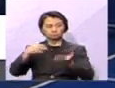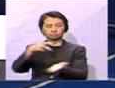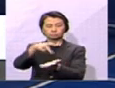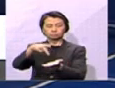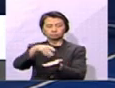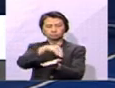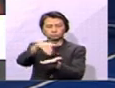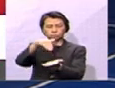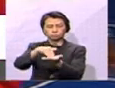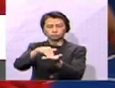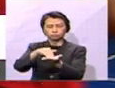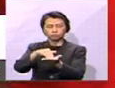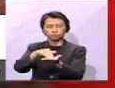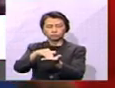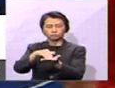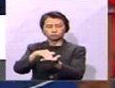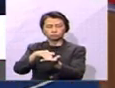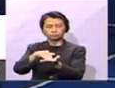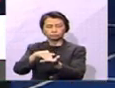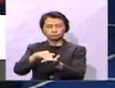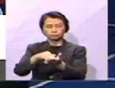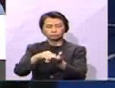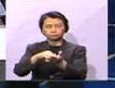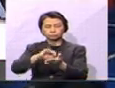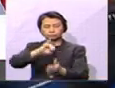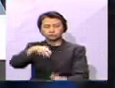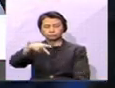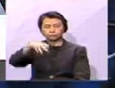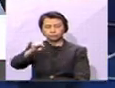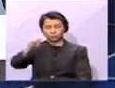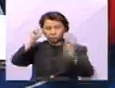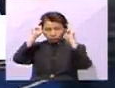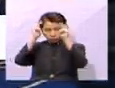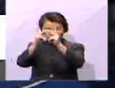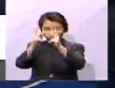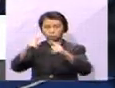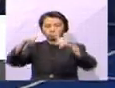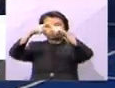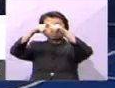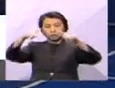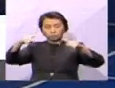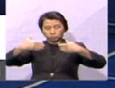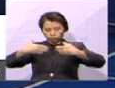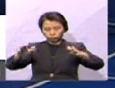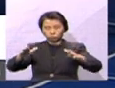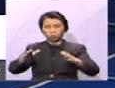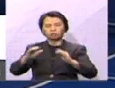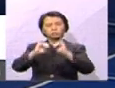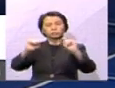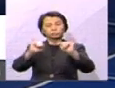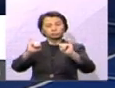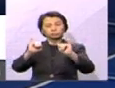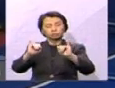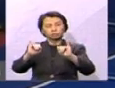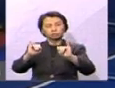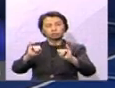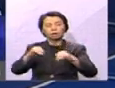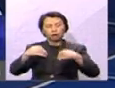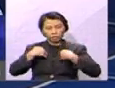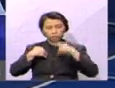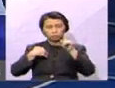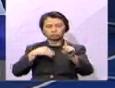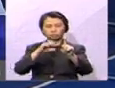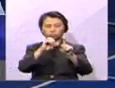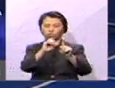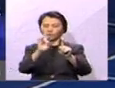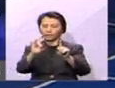pemindahan dewan wawasan jabatan pengairan dan saliran JPS Kuantan yang mana dewan ini dibuka pada isnin lalu yang menempatkan 108